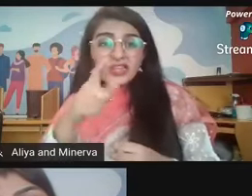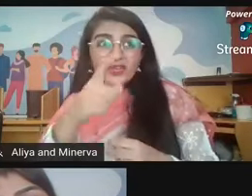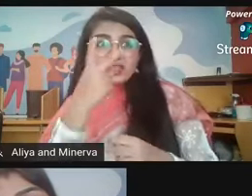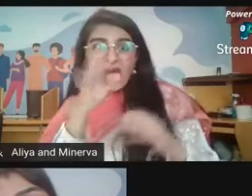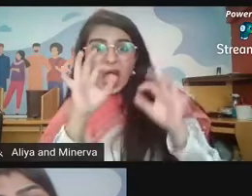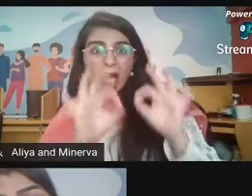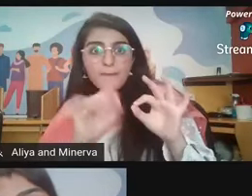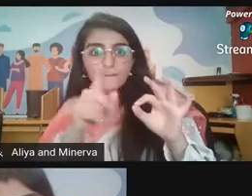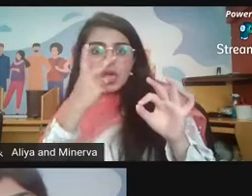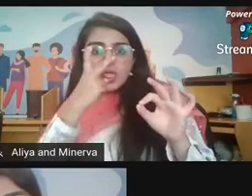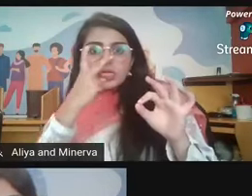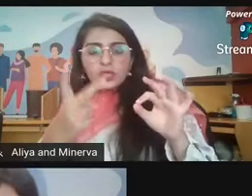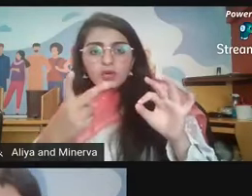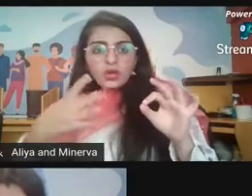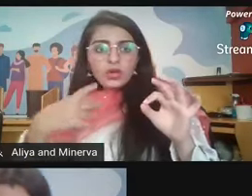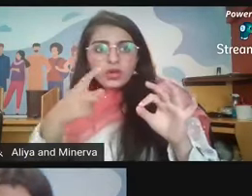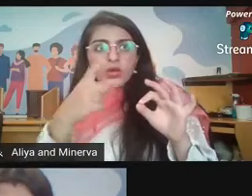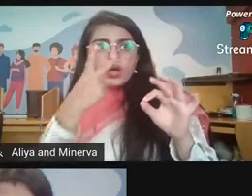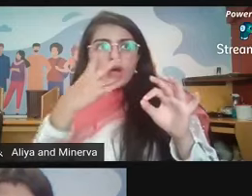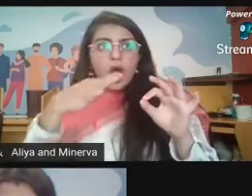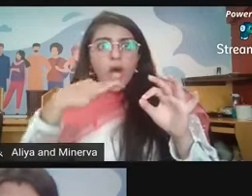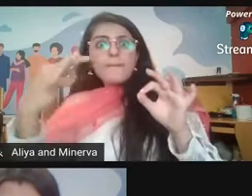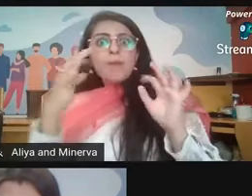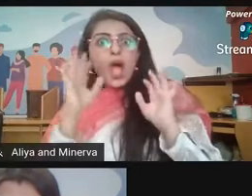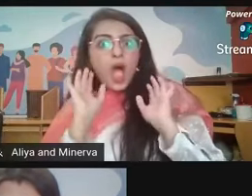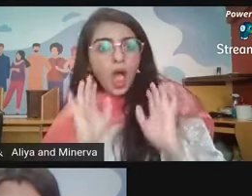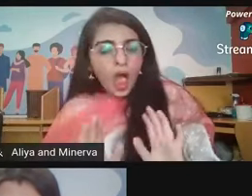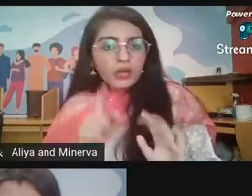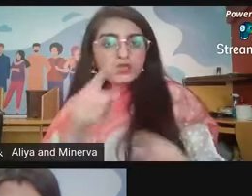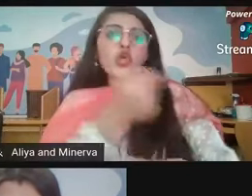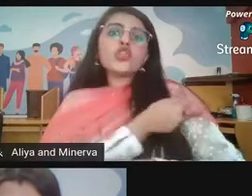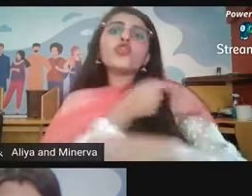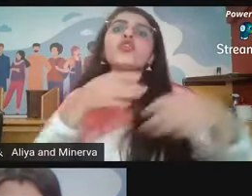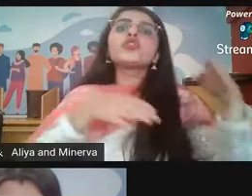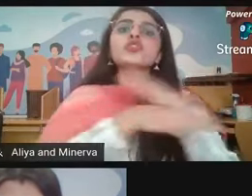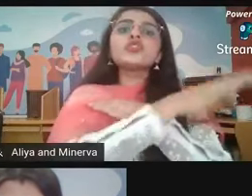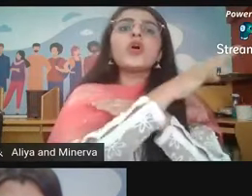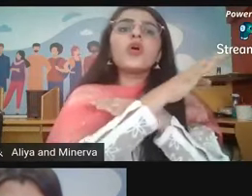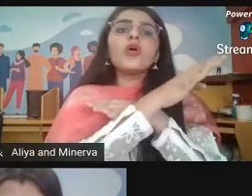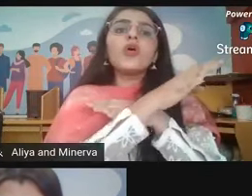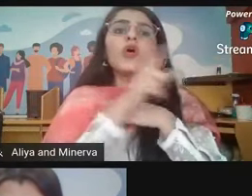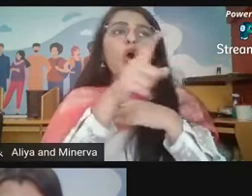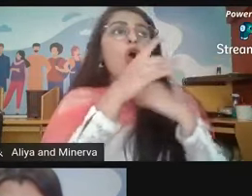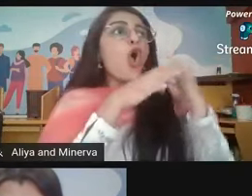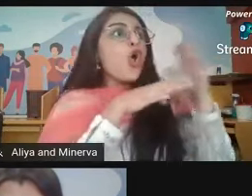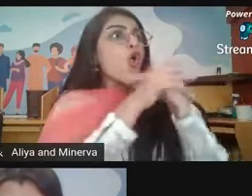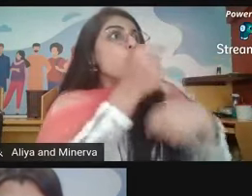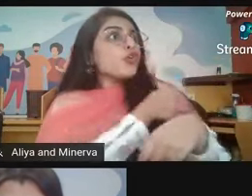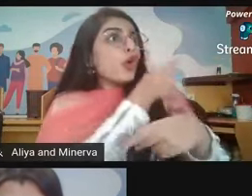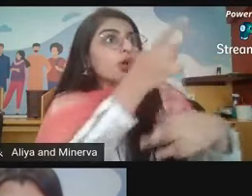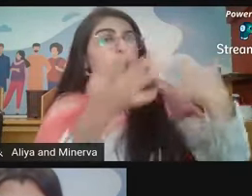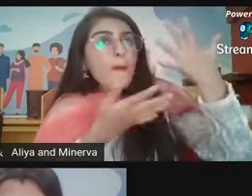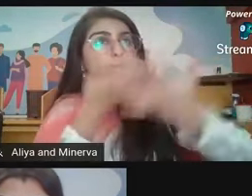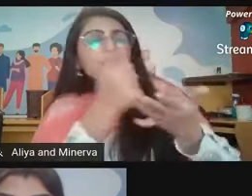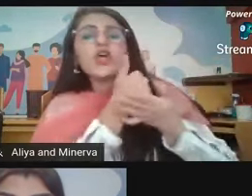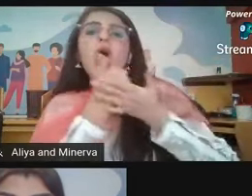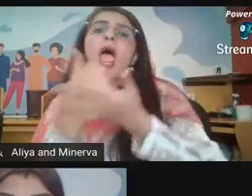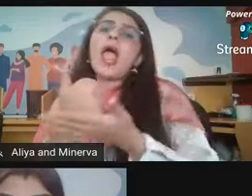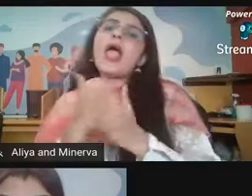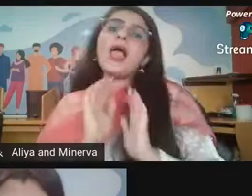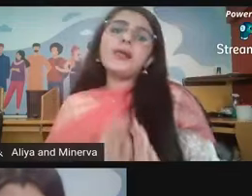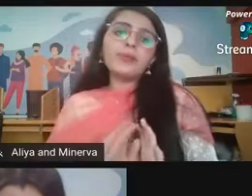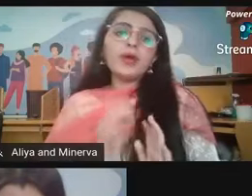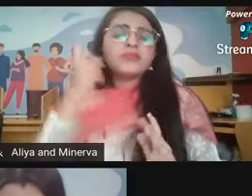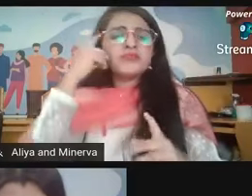आप पिक कर सकें. और पिक करने के बाद यू कैन गो टू अवर डॉक्टर एंड व्हाट ऑप्शंस डॉक्टर हैव फॉर यू. दे कैन गो फॉर